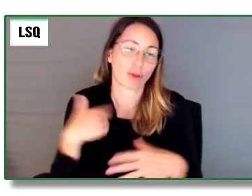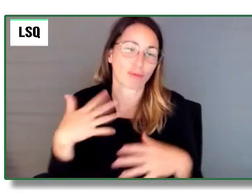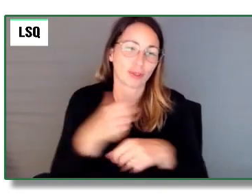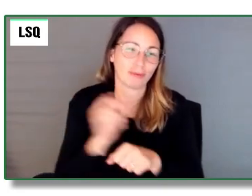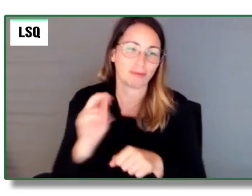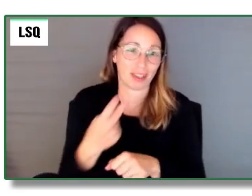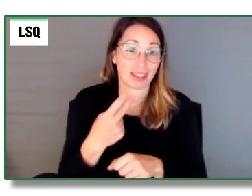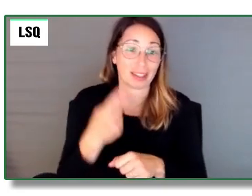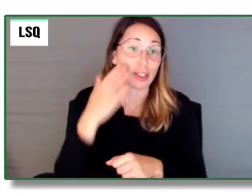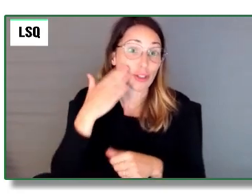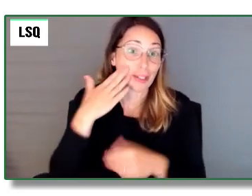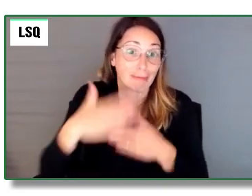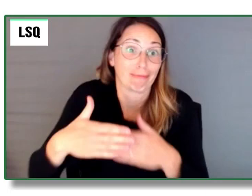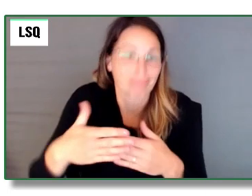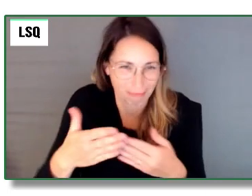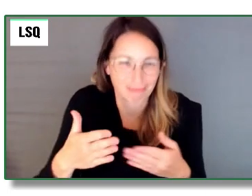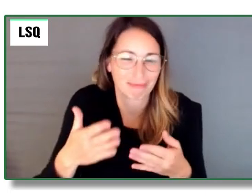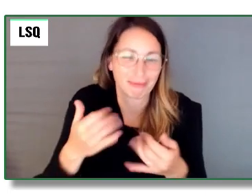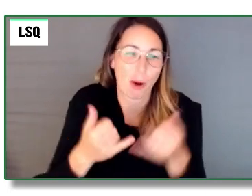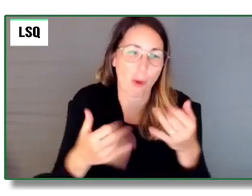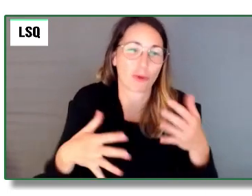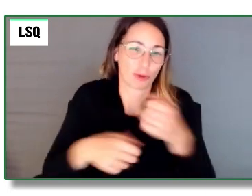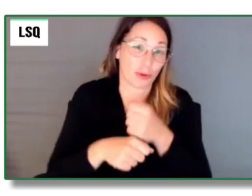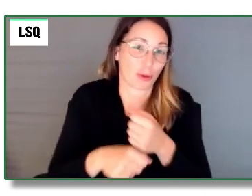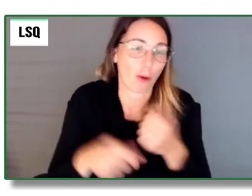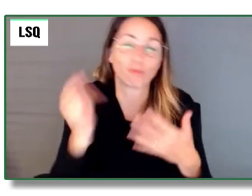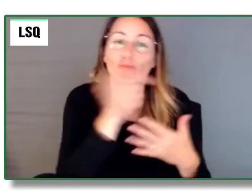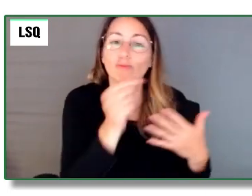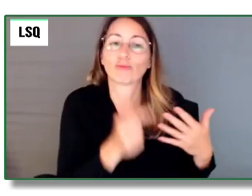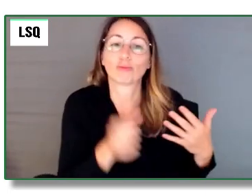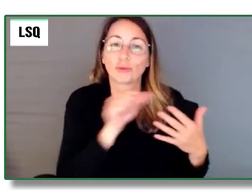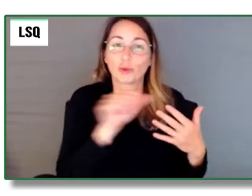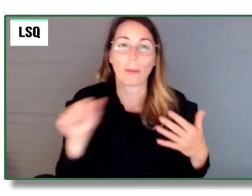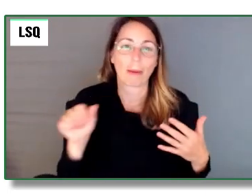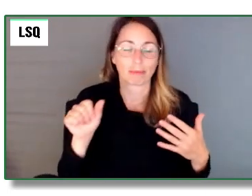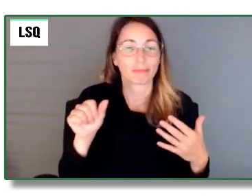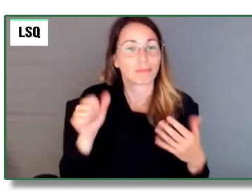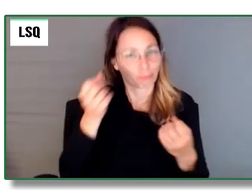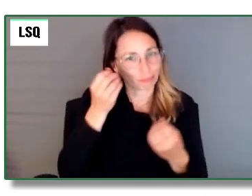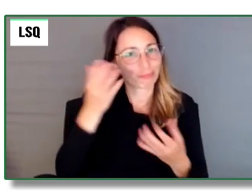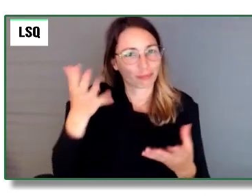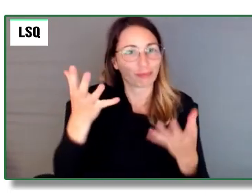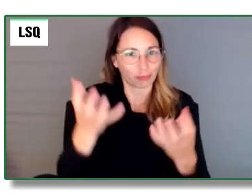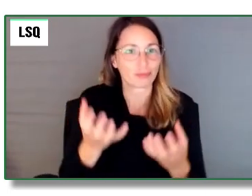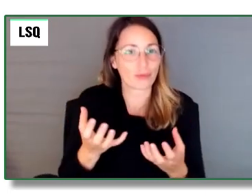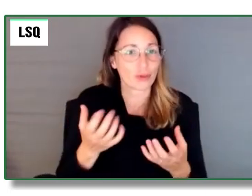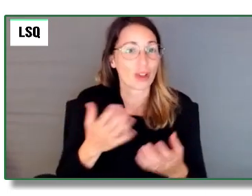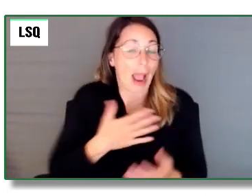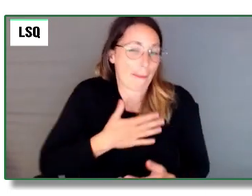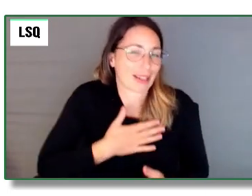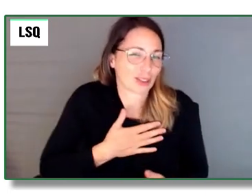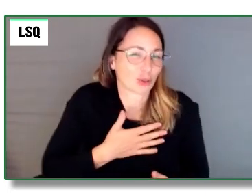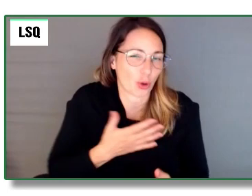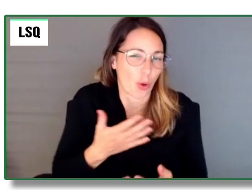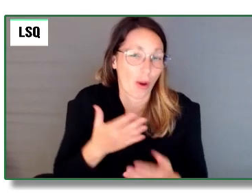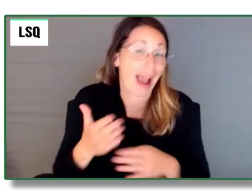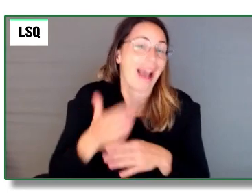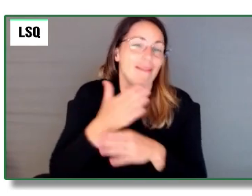conclusion. Donc, quelques points que je tenais à soulever, quelque chose que j'aimerais faire avant de conclure. Tout d'abord,